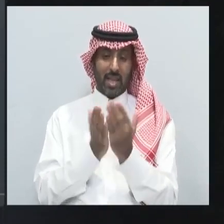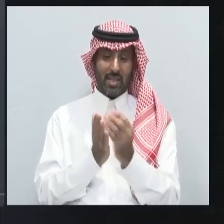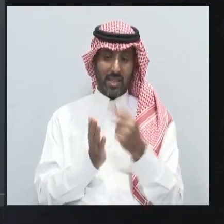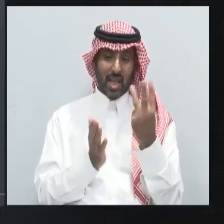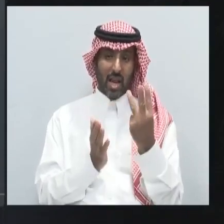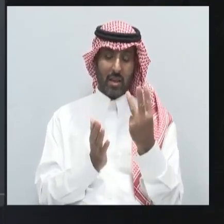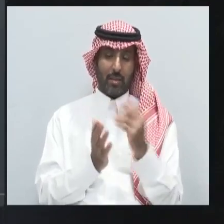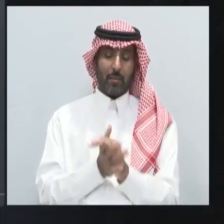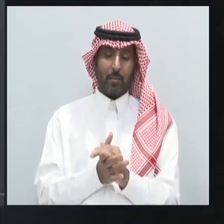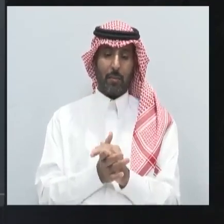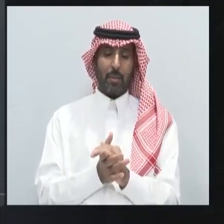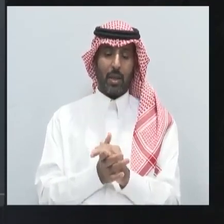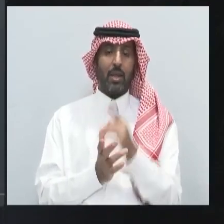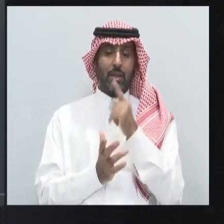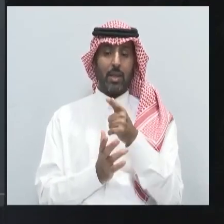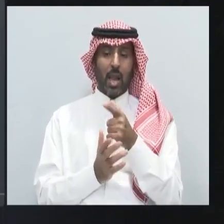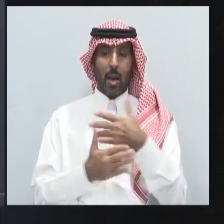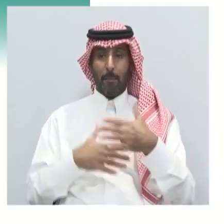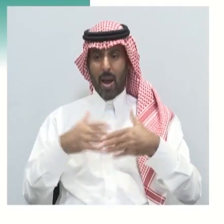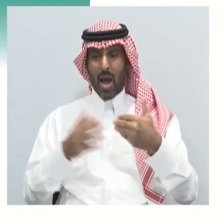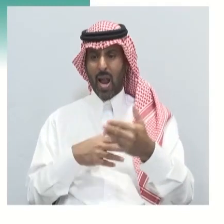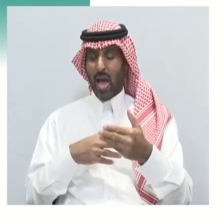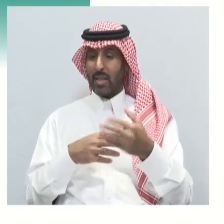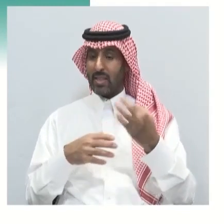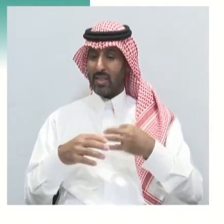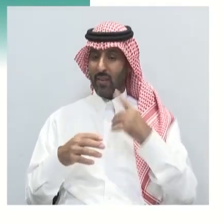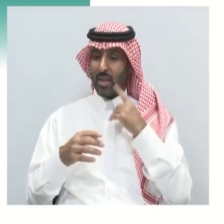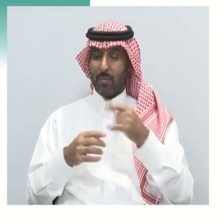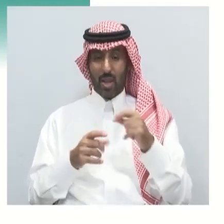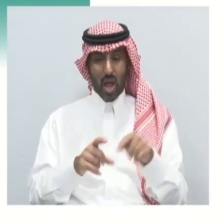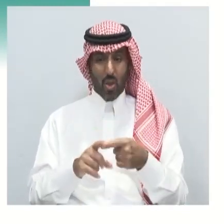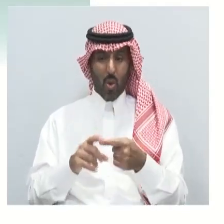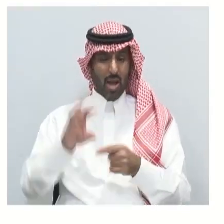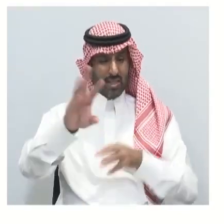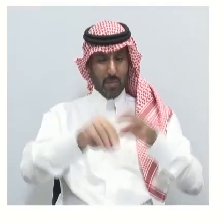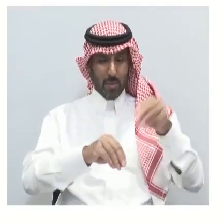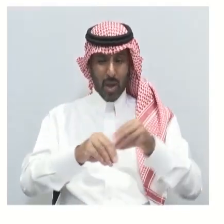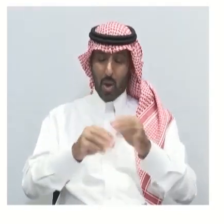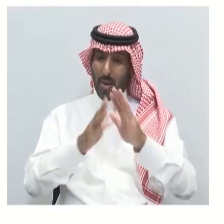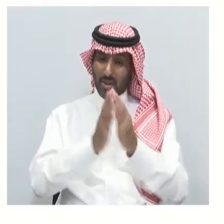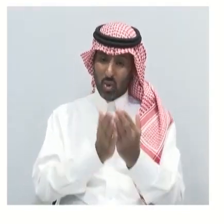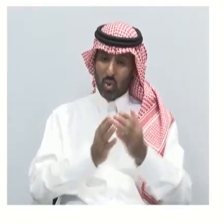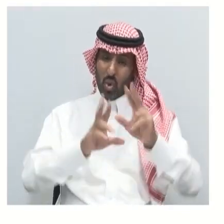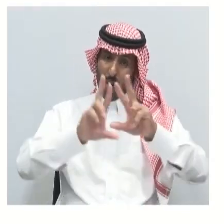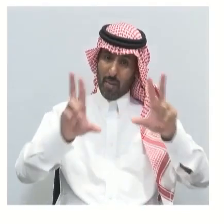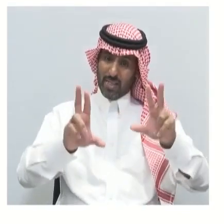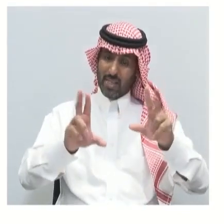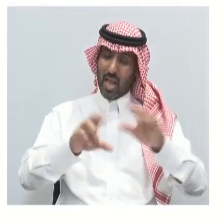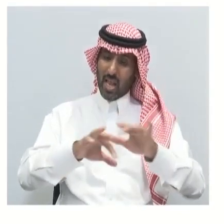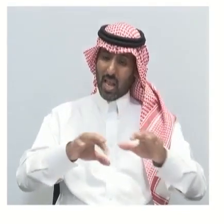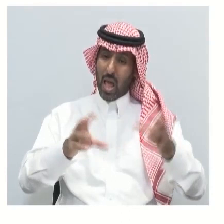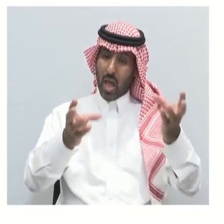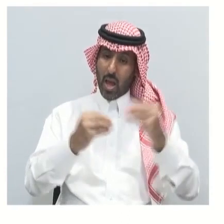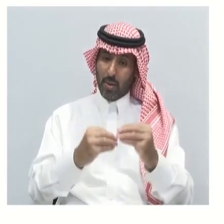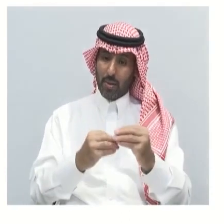الثالث والذي هو يتحدث عن مهاره استخدام ادوات جمع المعلومات ادوات البحث